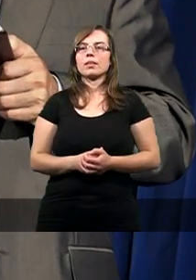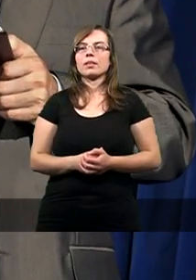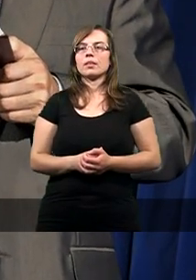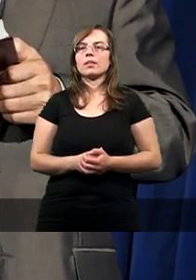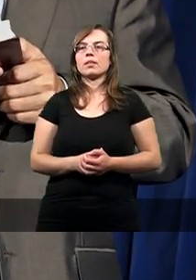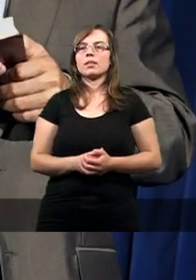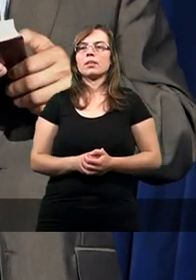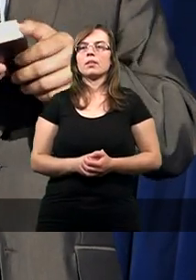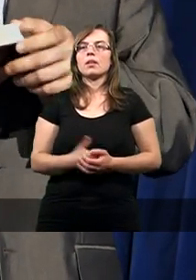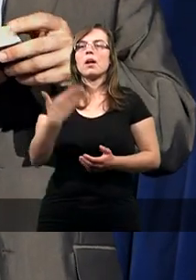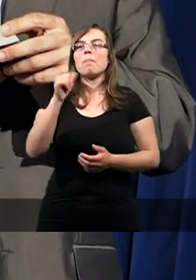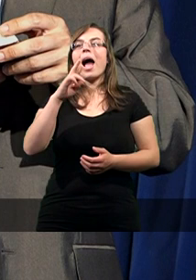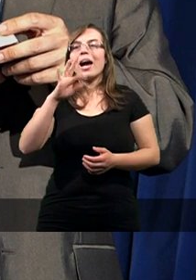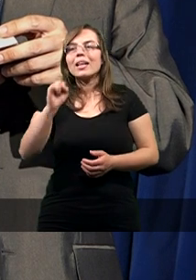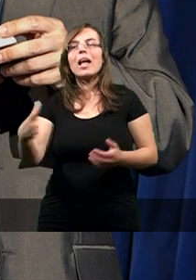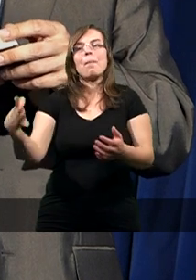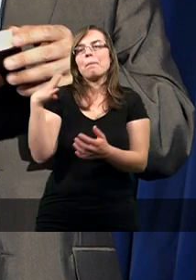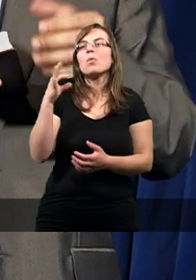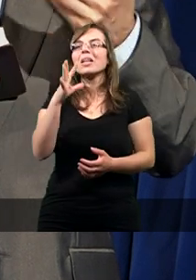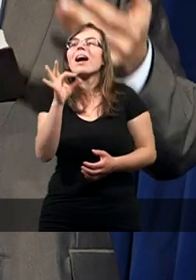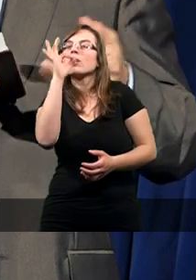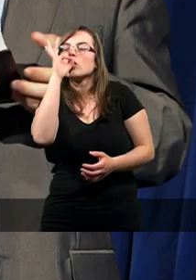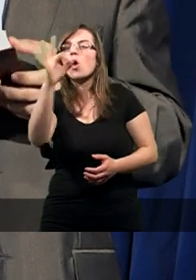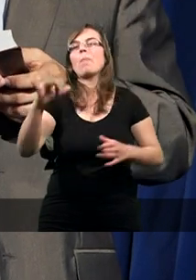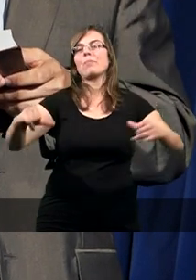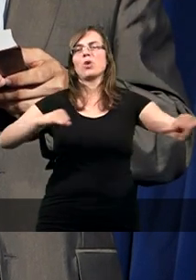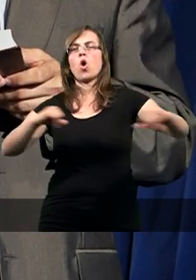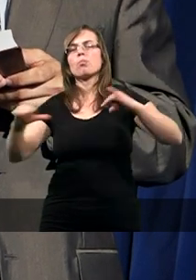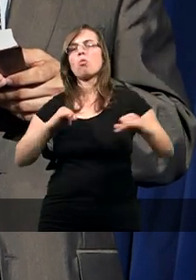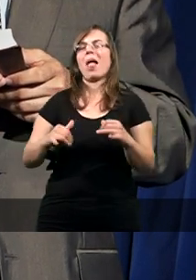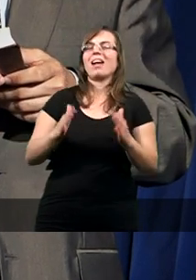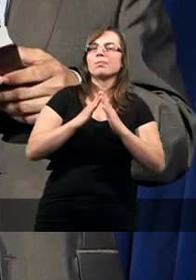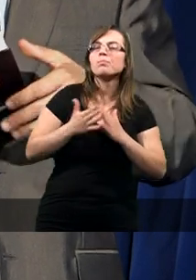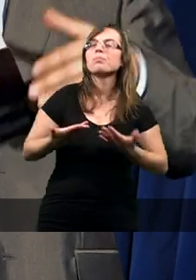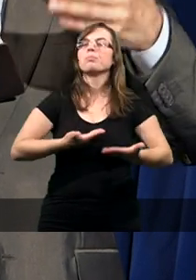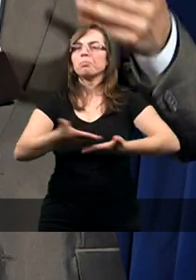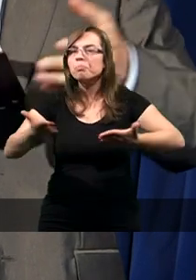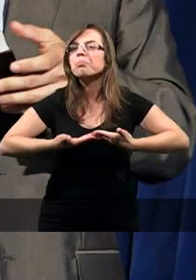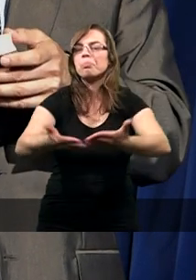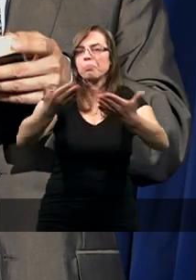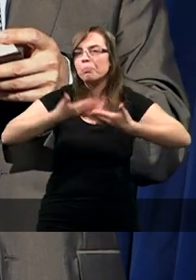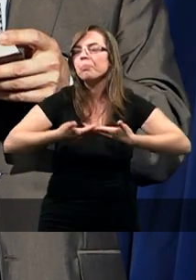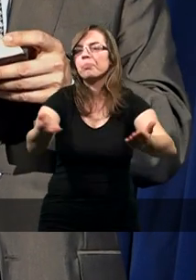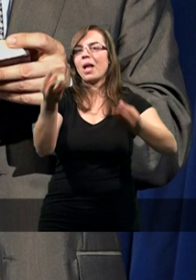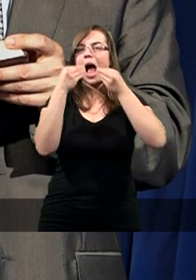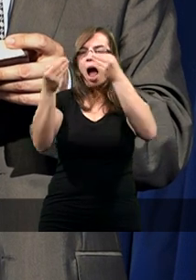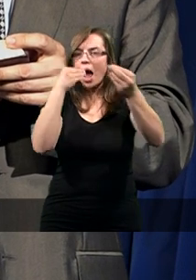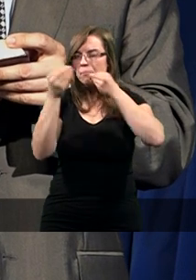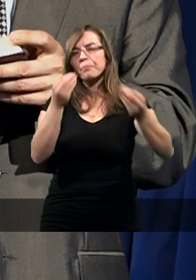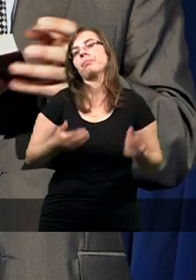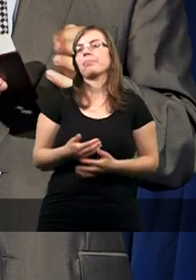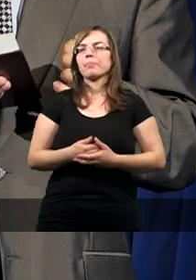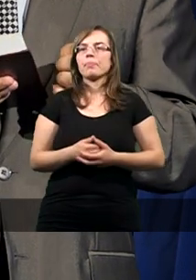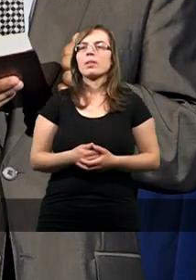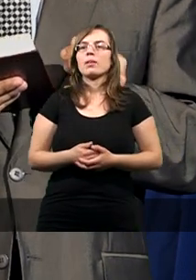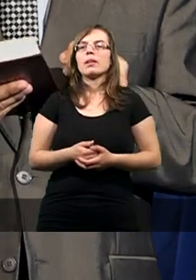was hosting the meal. Marta była takim dobrym gospodarzem, podawała jedzenie. But where do we